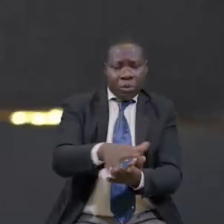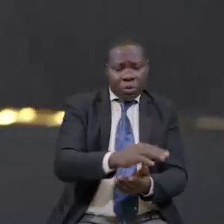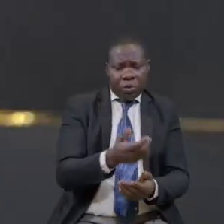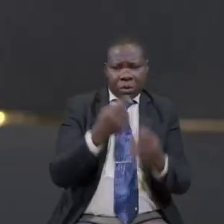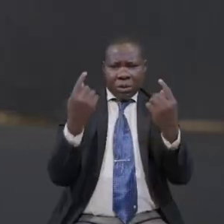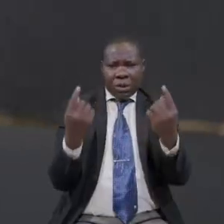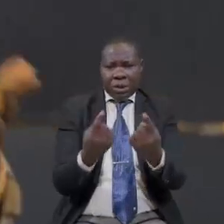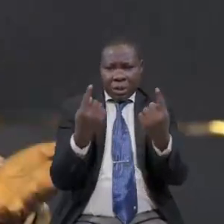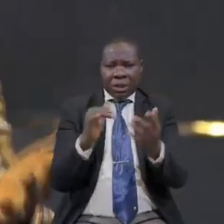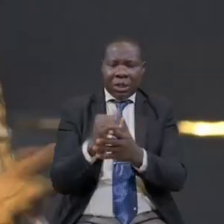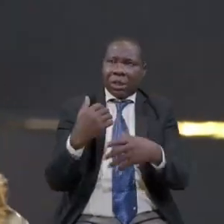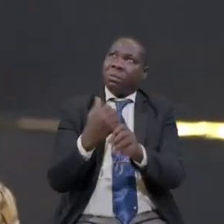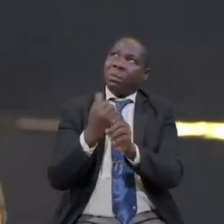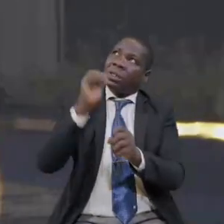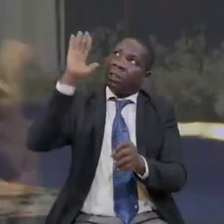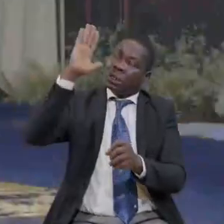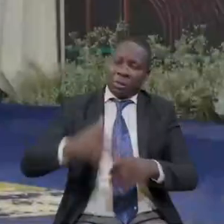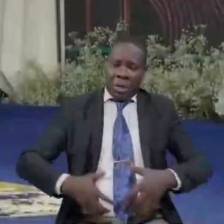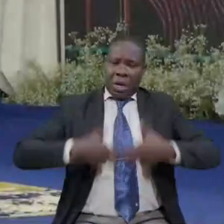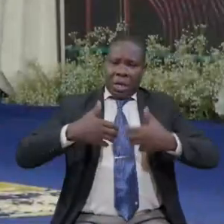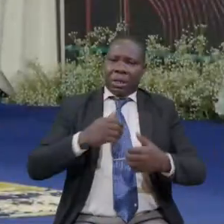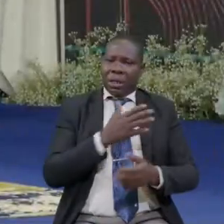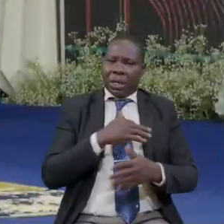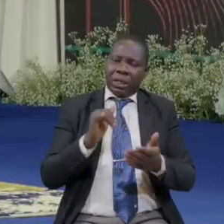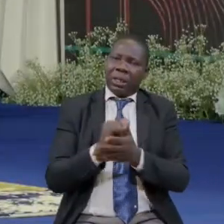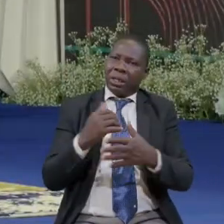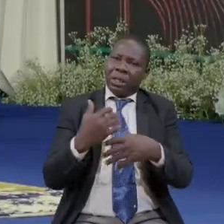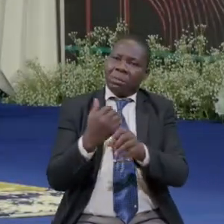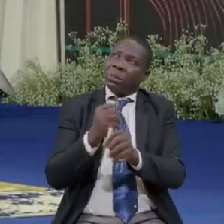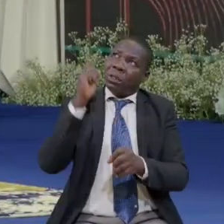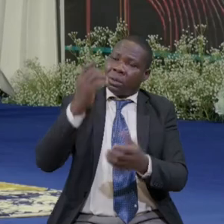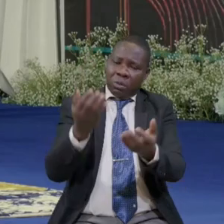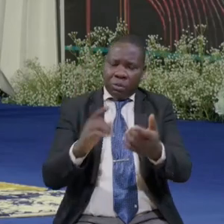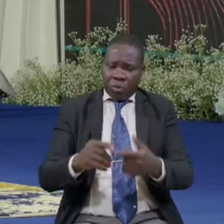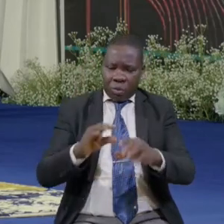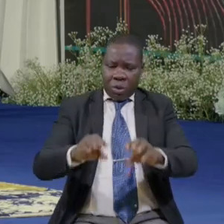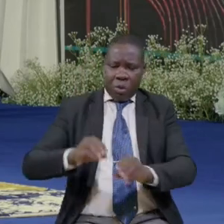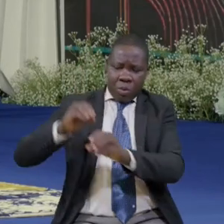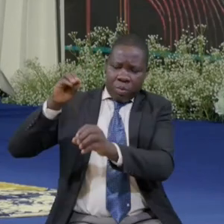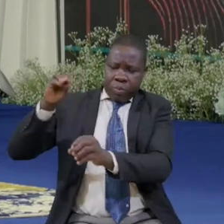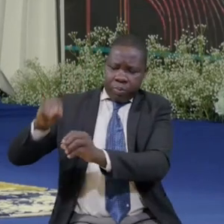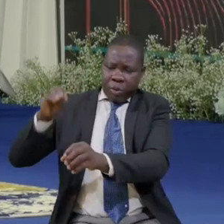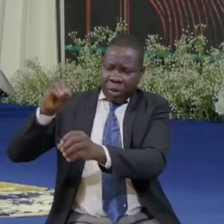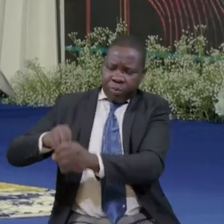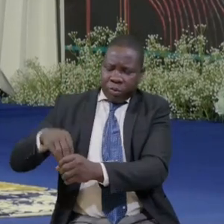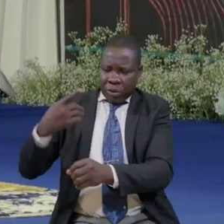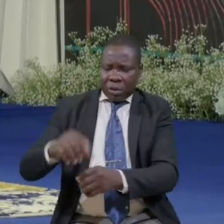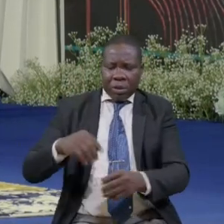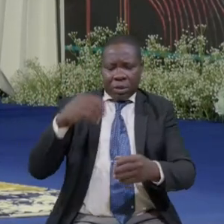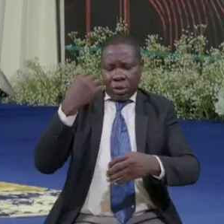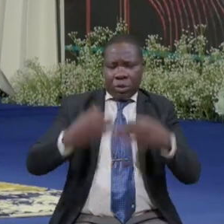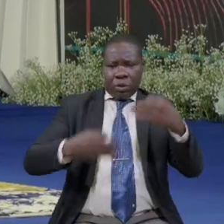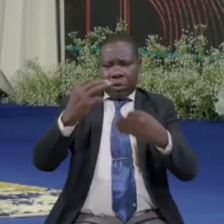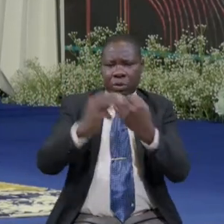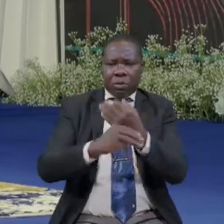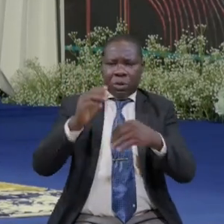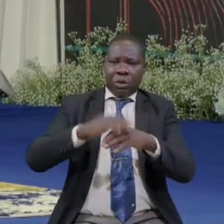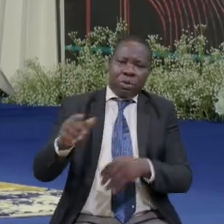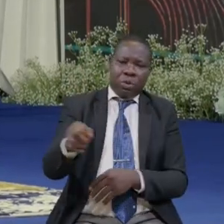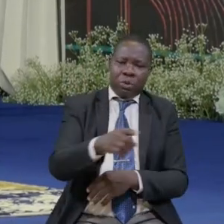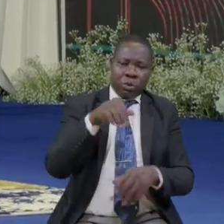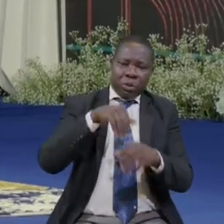l'ont énervé, qui l'ont irrité, qui l'ont poussé à vouloir répandre le